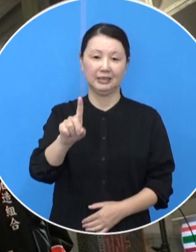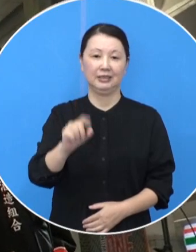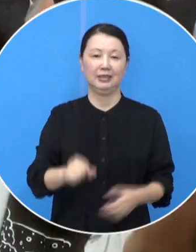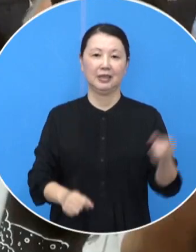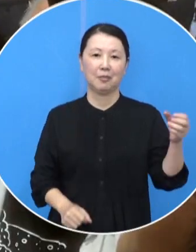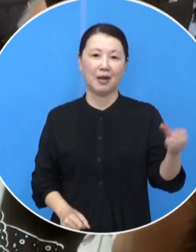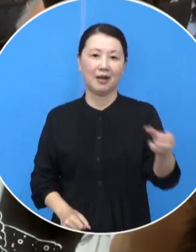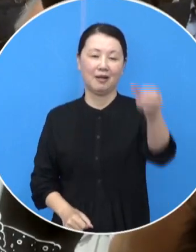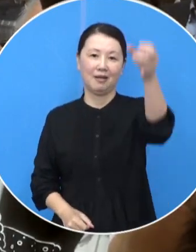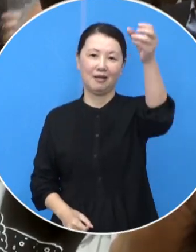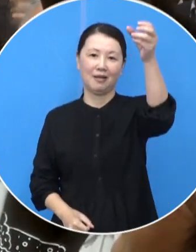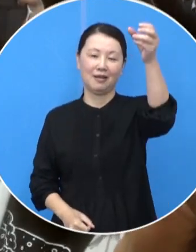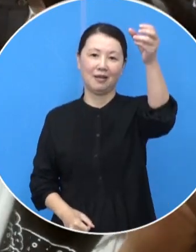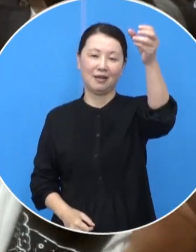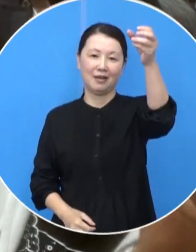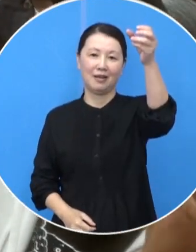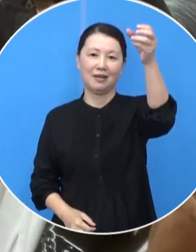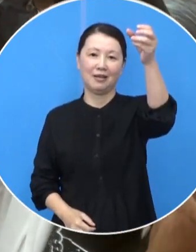4、3、2、1。